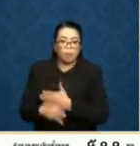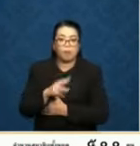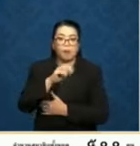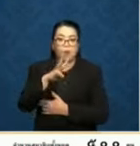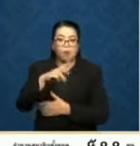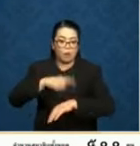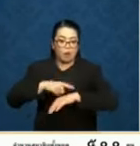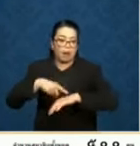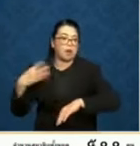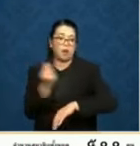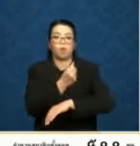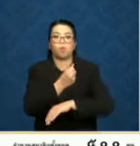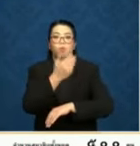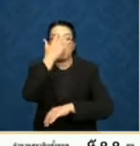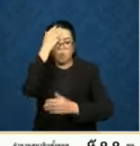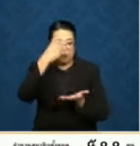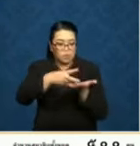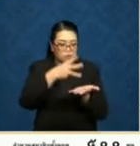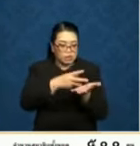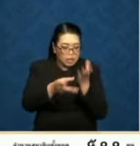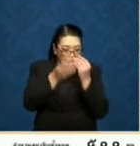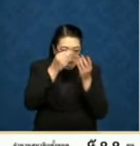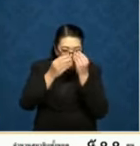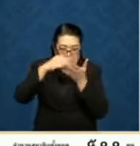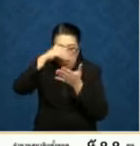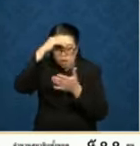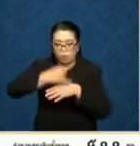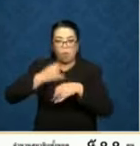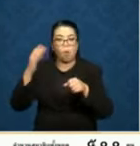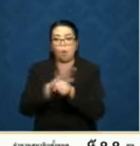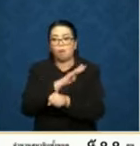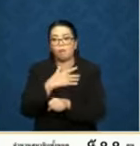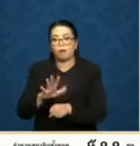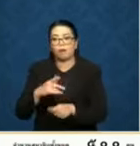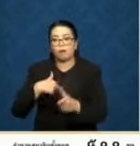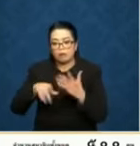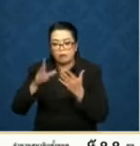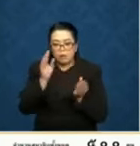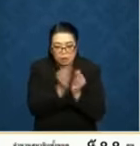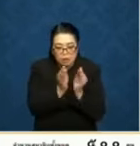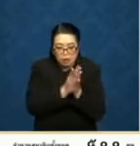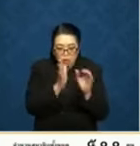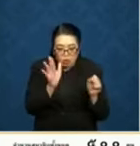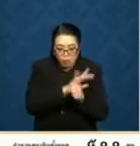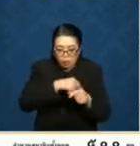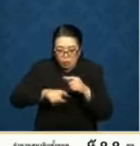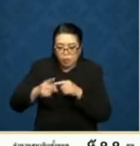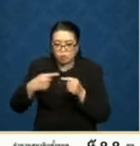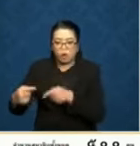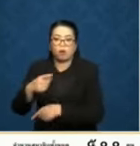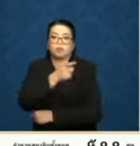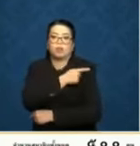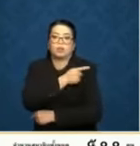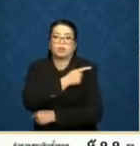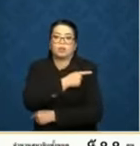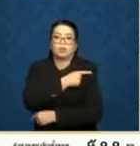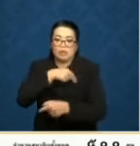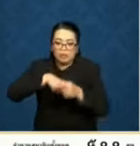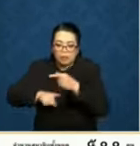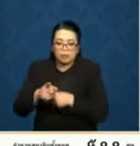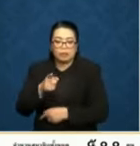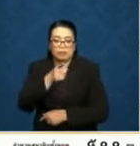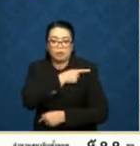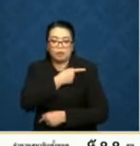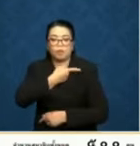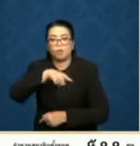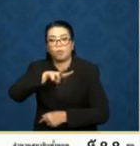ได้เร็วกวาคนอื่นเขาสามารทจะเก็บหนวยกจบางส่วนเพื่อทจะไปต่อยอดในการไปเรีนในระดบฉัอุดมศึกษาไปเรีนระดับฉั